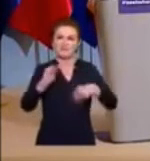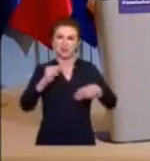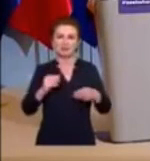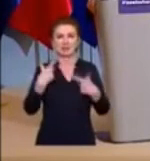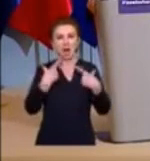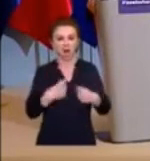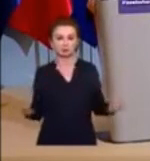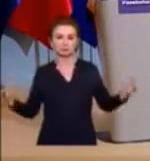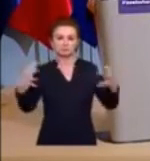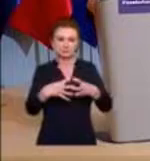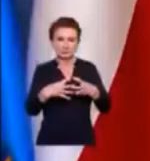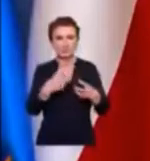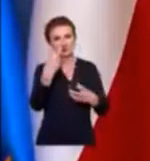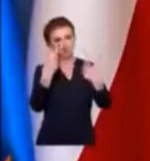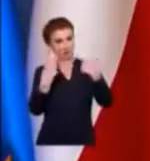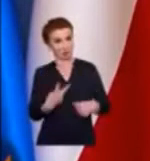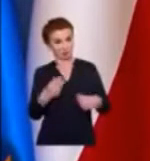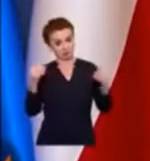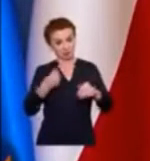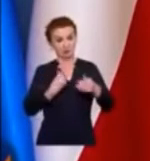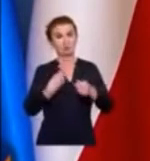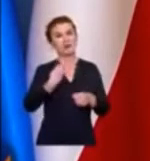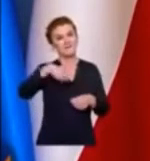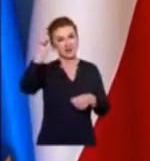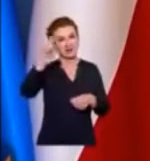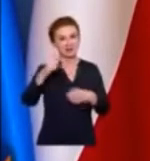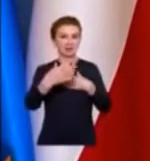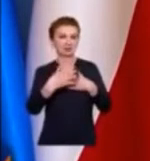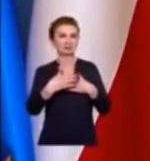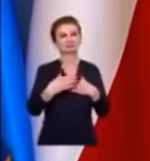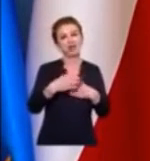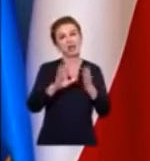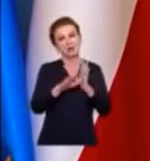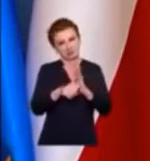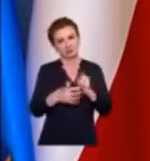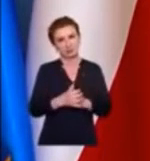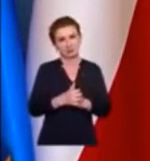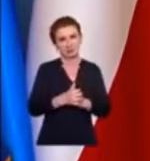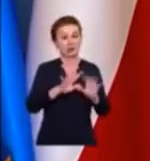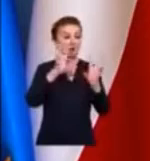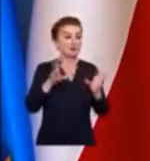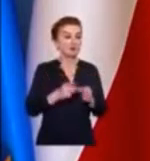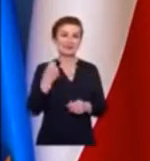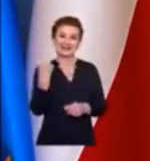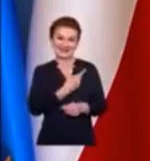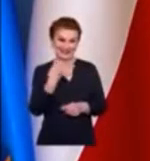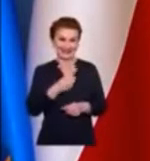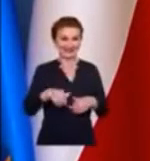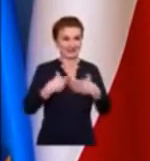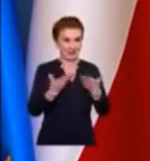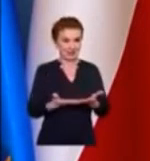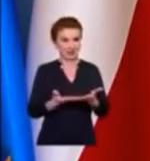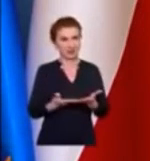z wyjazdami na przykład na podmiejski piknik? Szanowni państwo, tutaj wszelkie zakazy, które my dajemy, nie wynikają z